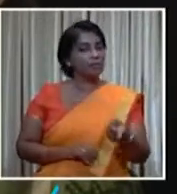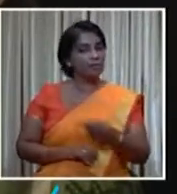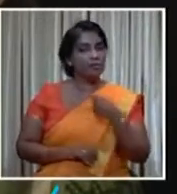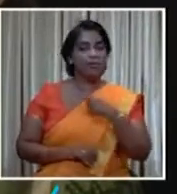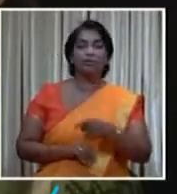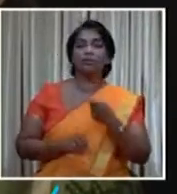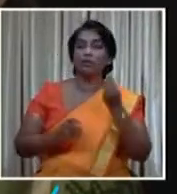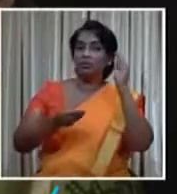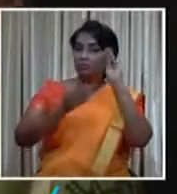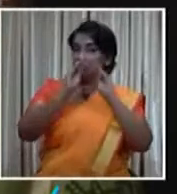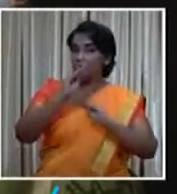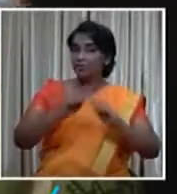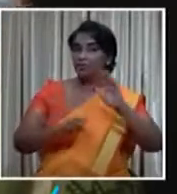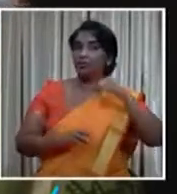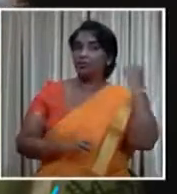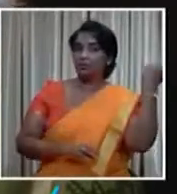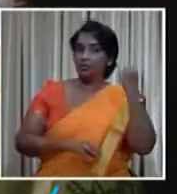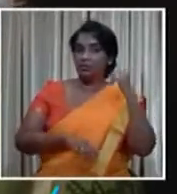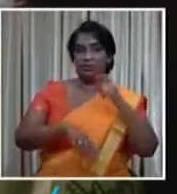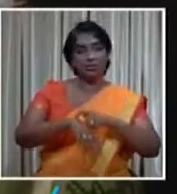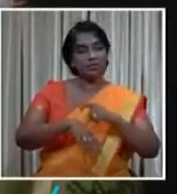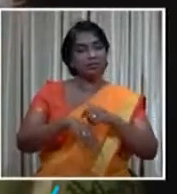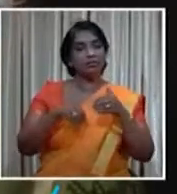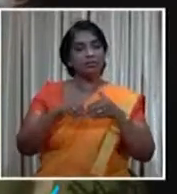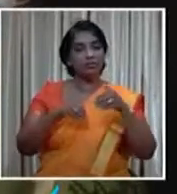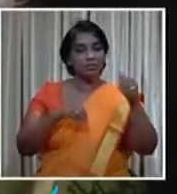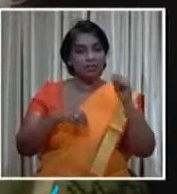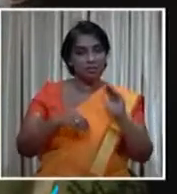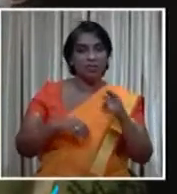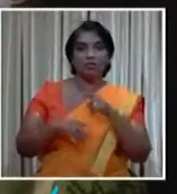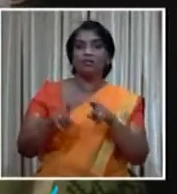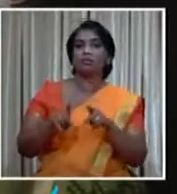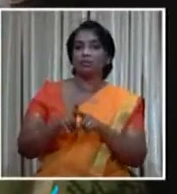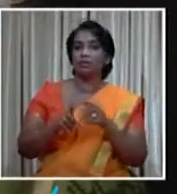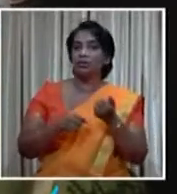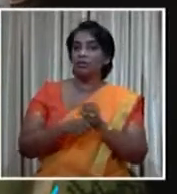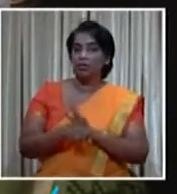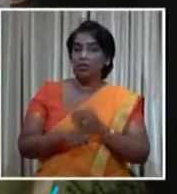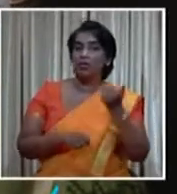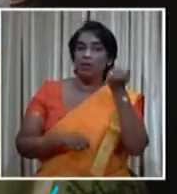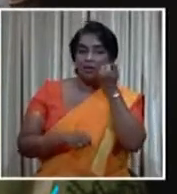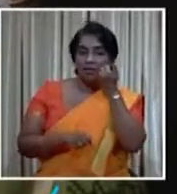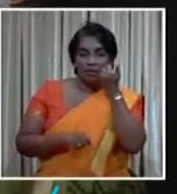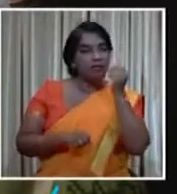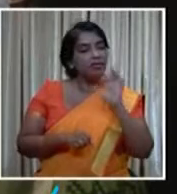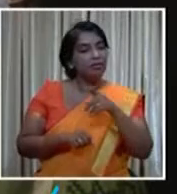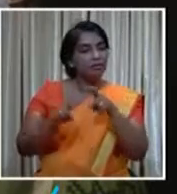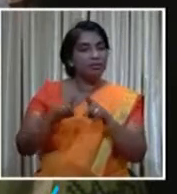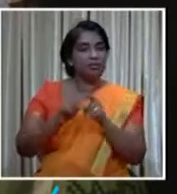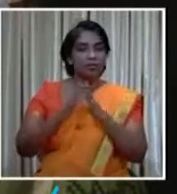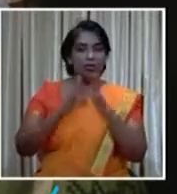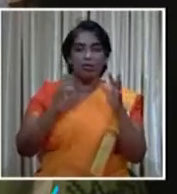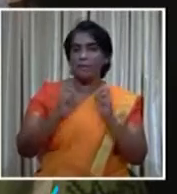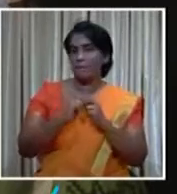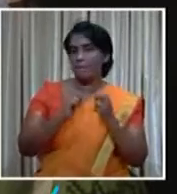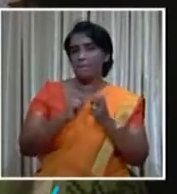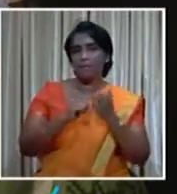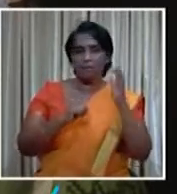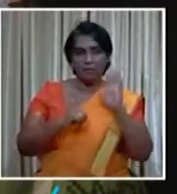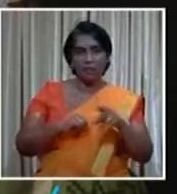එම අයවැය ඉදිරිපත් කරන මොහොත වන විටත් COVID-19 වසංගතයට අප මුහුණ දී සිටි